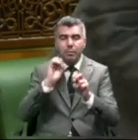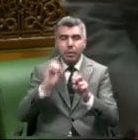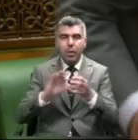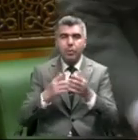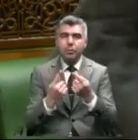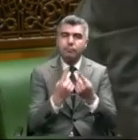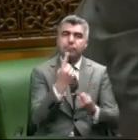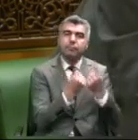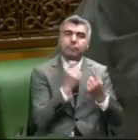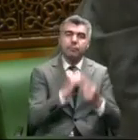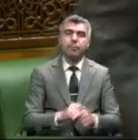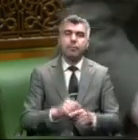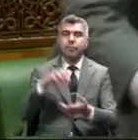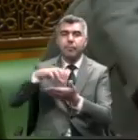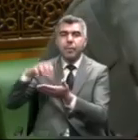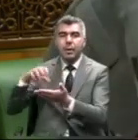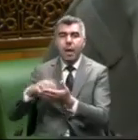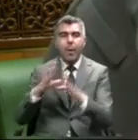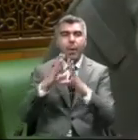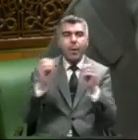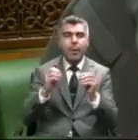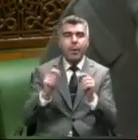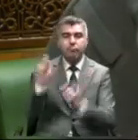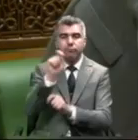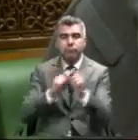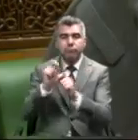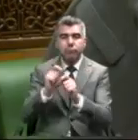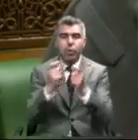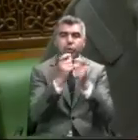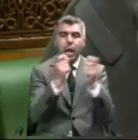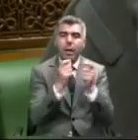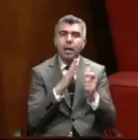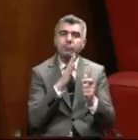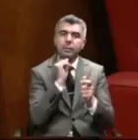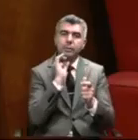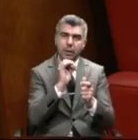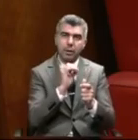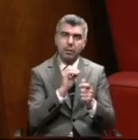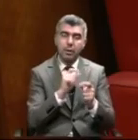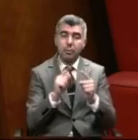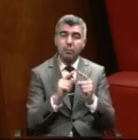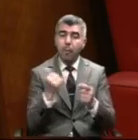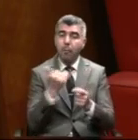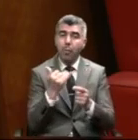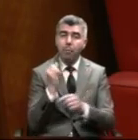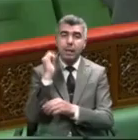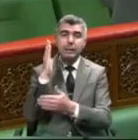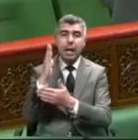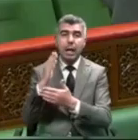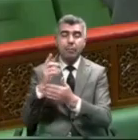محدوديه عدد منها في غياب وحدات المعالجه في هذا القطاع وغياب التحفيزات الجبائيه